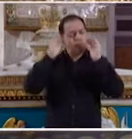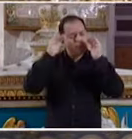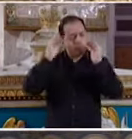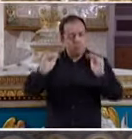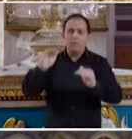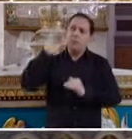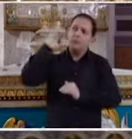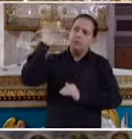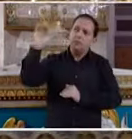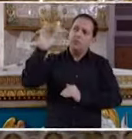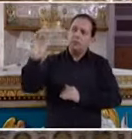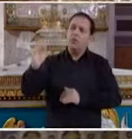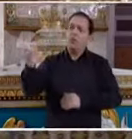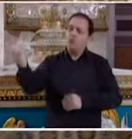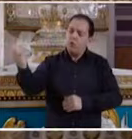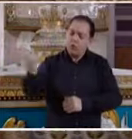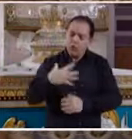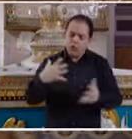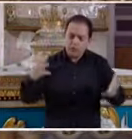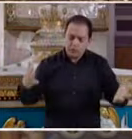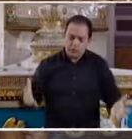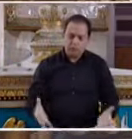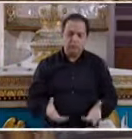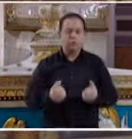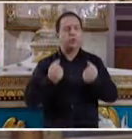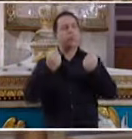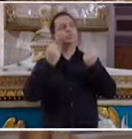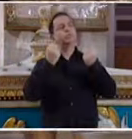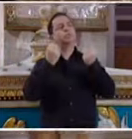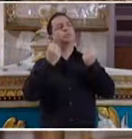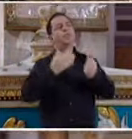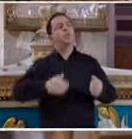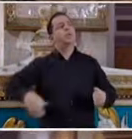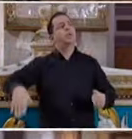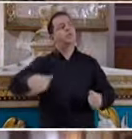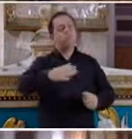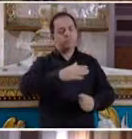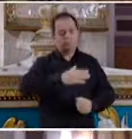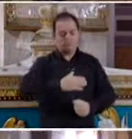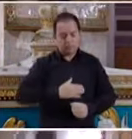Ιστος αυτήν είναι